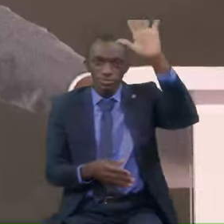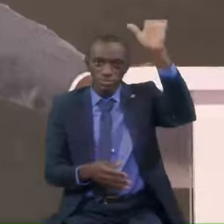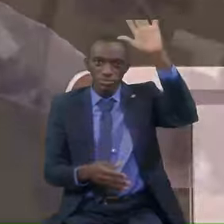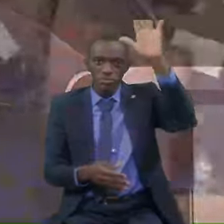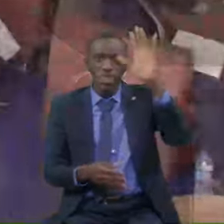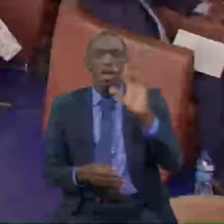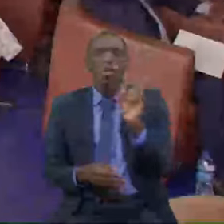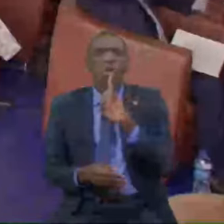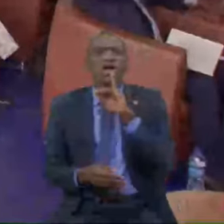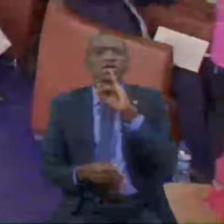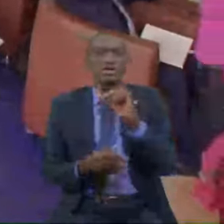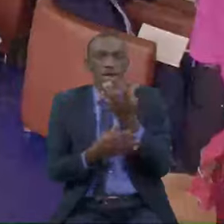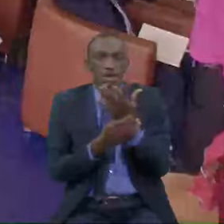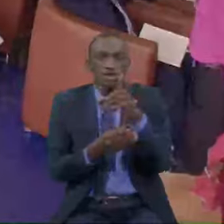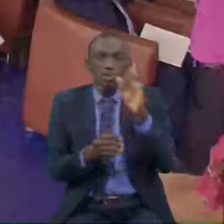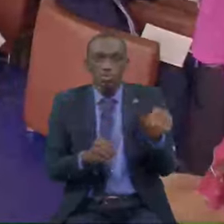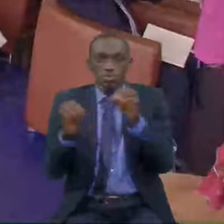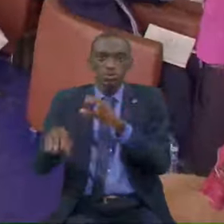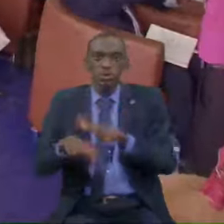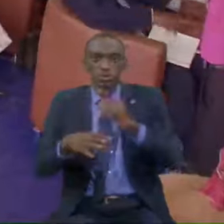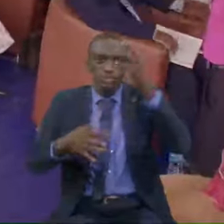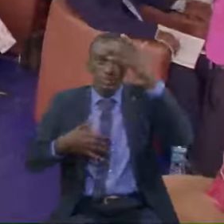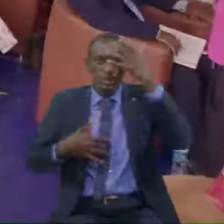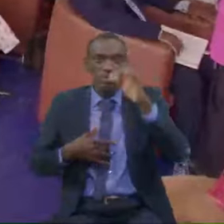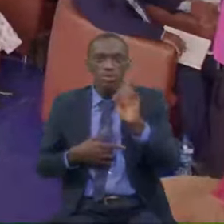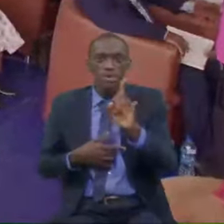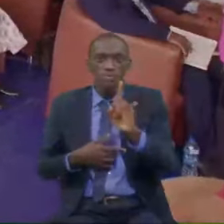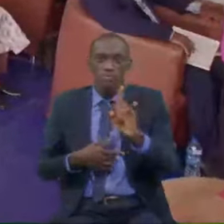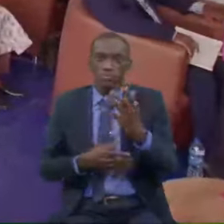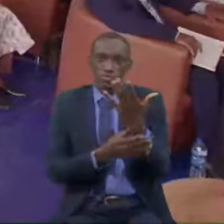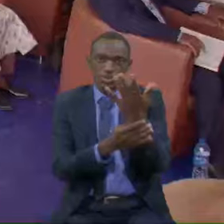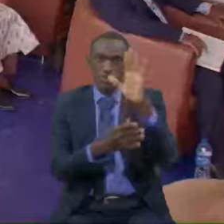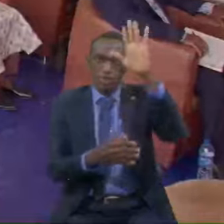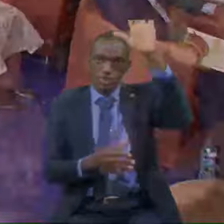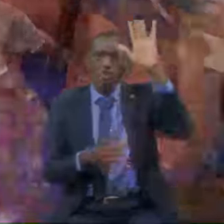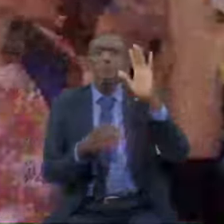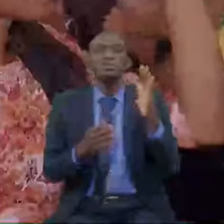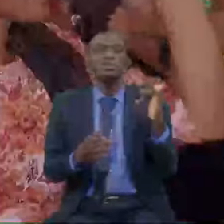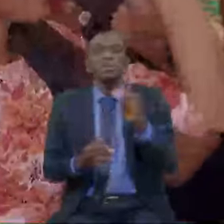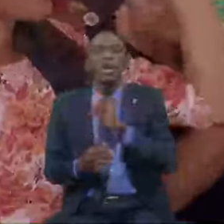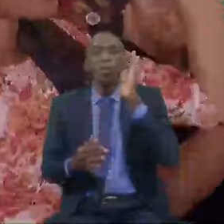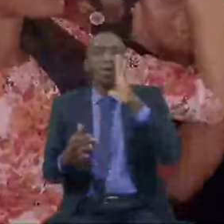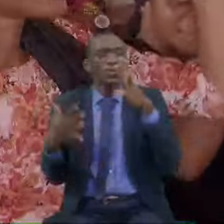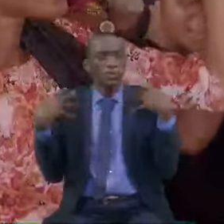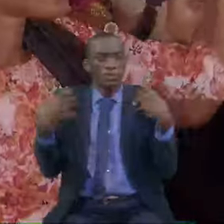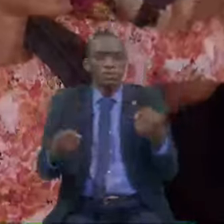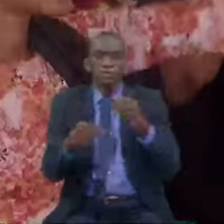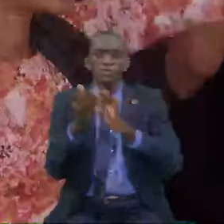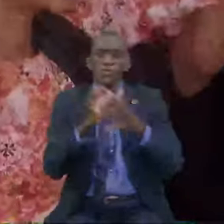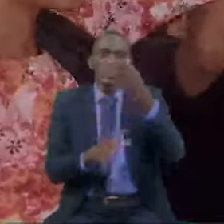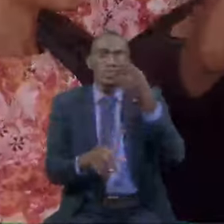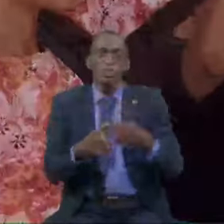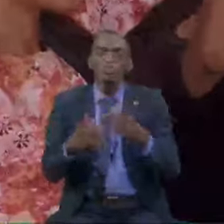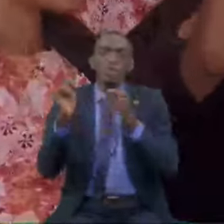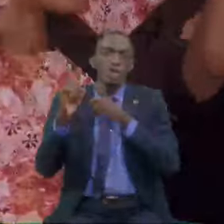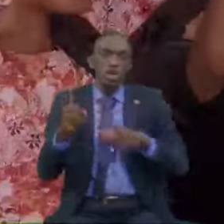malades? Il a dit, où est la main qui va être imposée aux malades? Et ils seront guéris. Le Seigneur